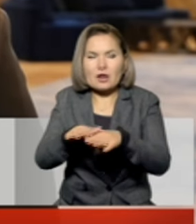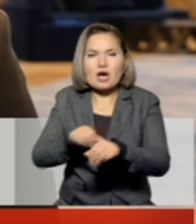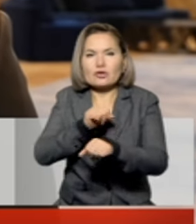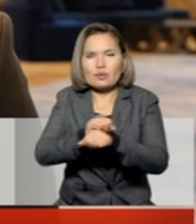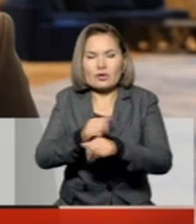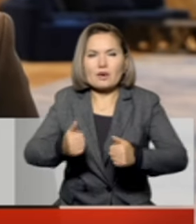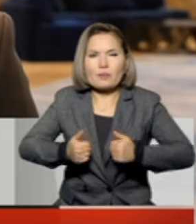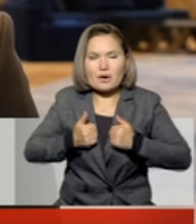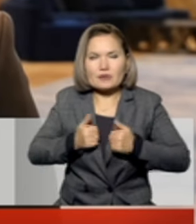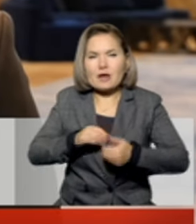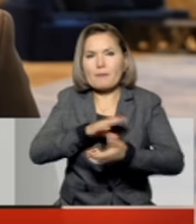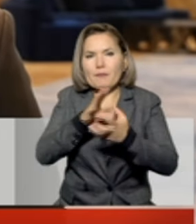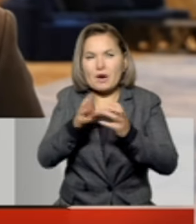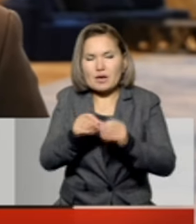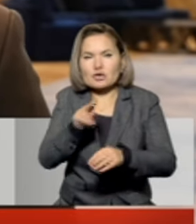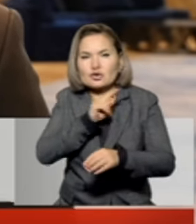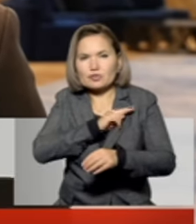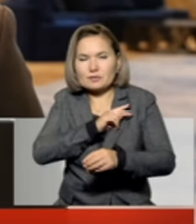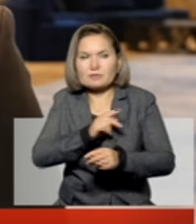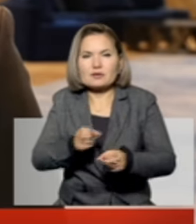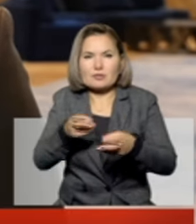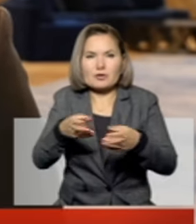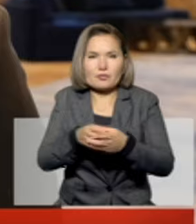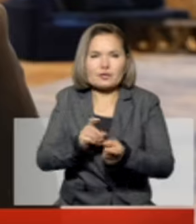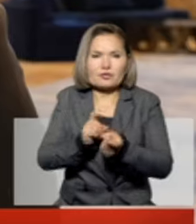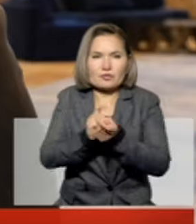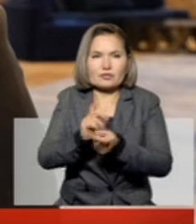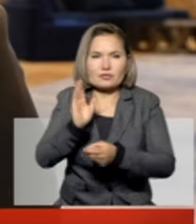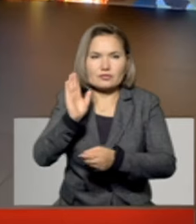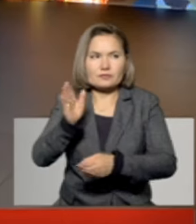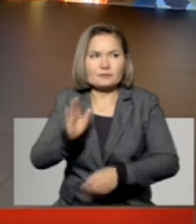тенденцияларды күмәнді тұстарды анықтауға мүмкіндік аламыз.